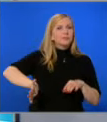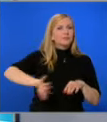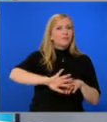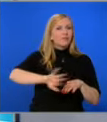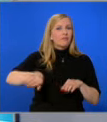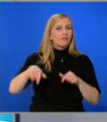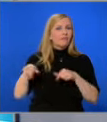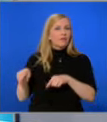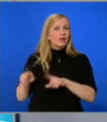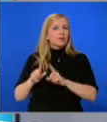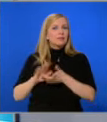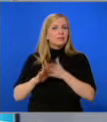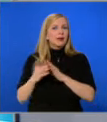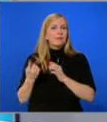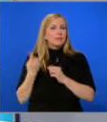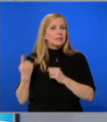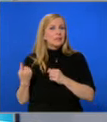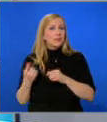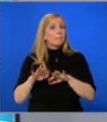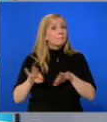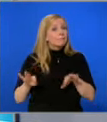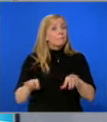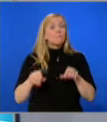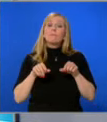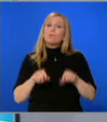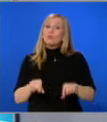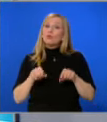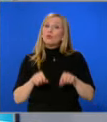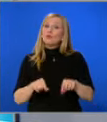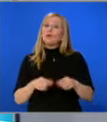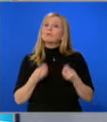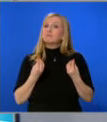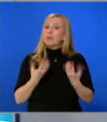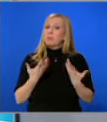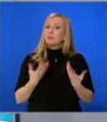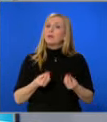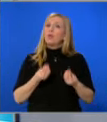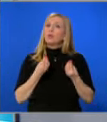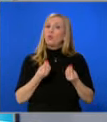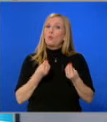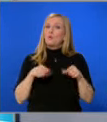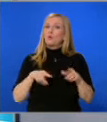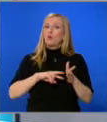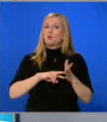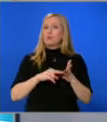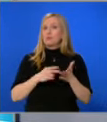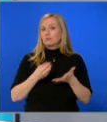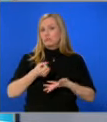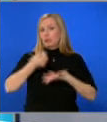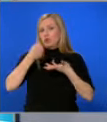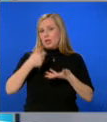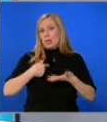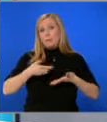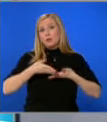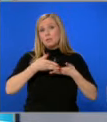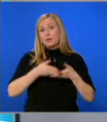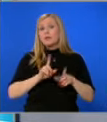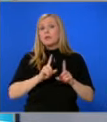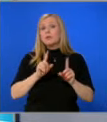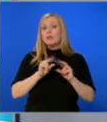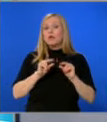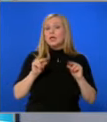във ъгъла да се справят сами. Така че това е нещо, което примерно е добро в този бюджет и което ние сме го подкрепили. Не мога да кажа,